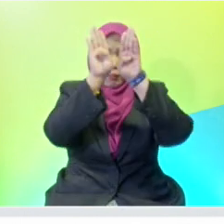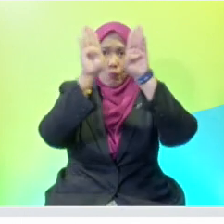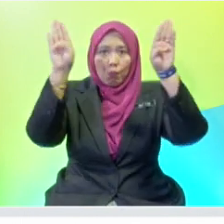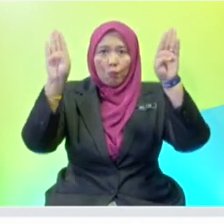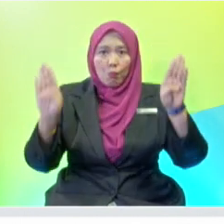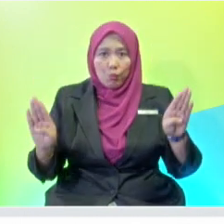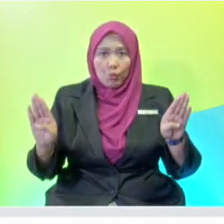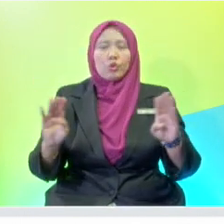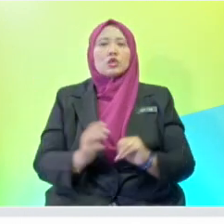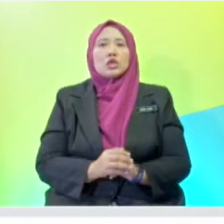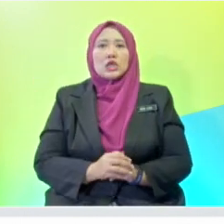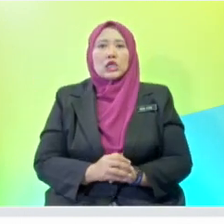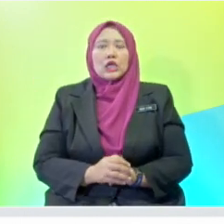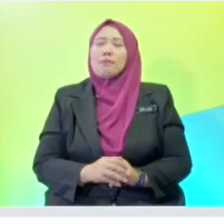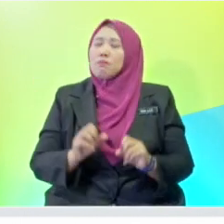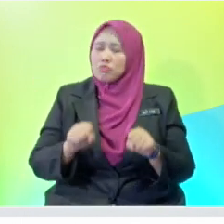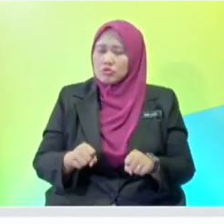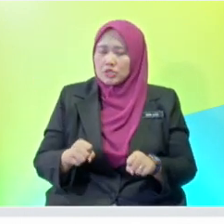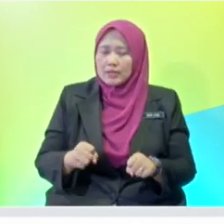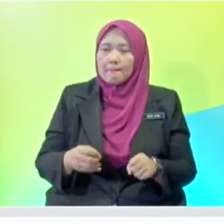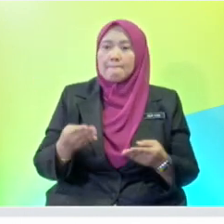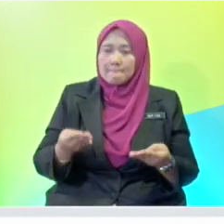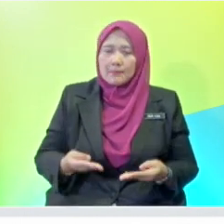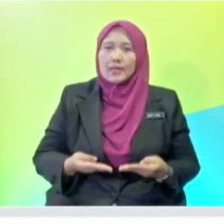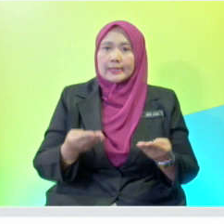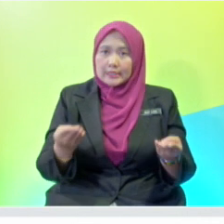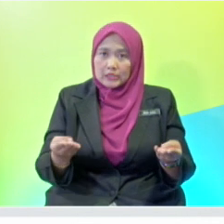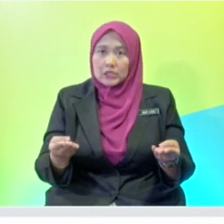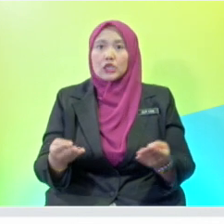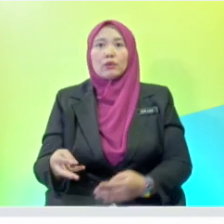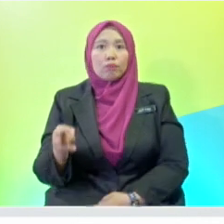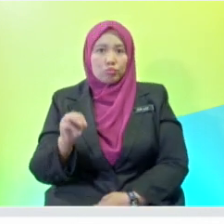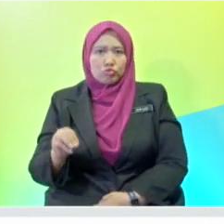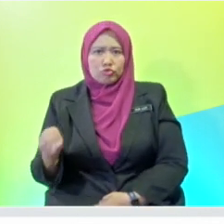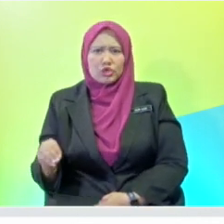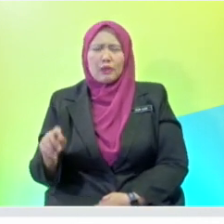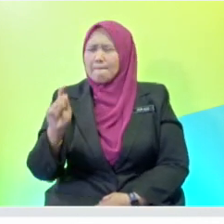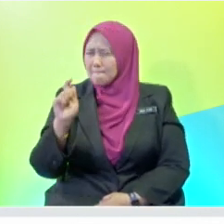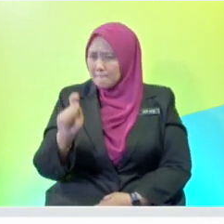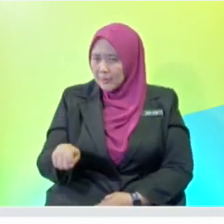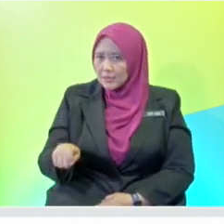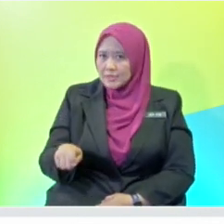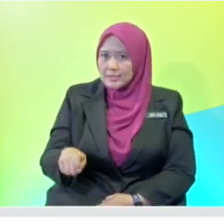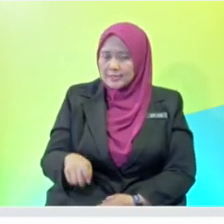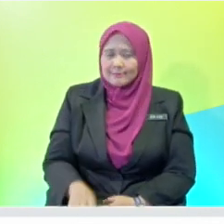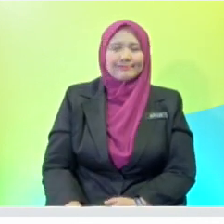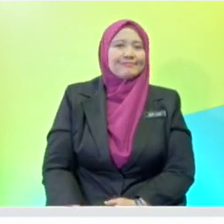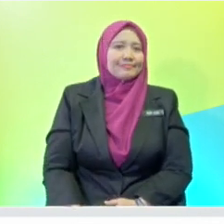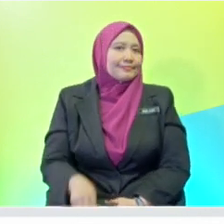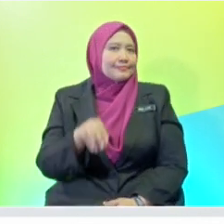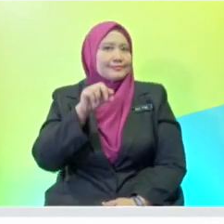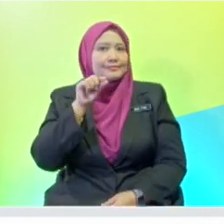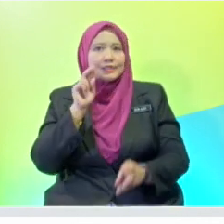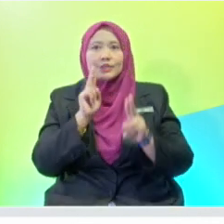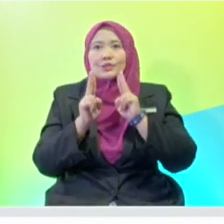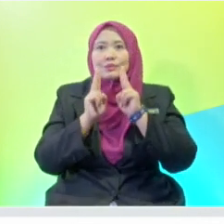kita berikan kepada murid kita bekalkan kepada murid dan murid ditugaskan untuk menemuramah jadi kita percaya setiap